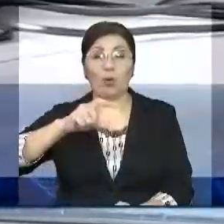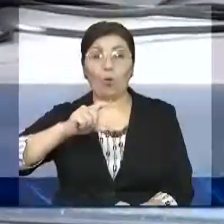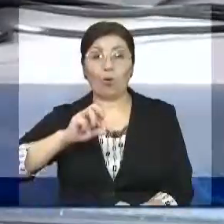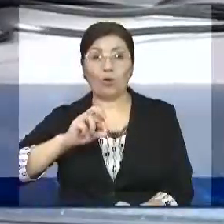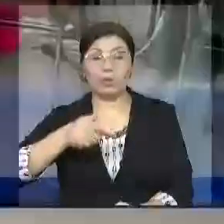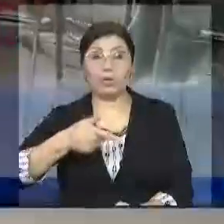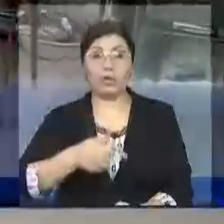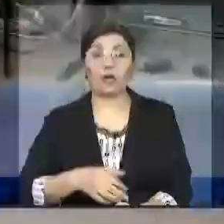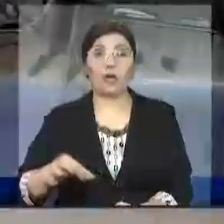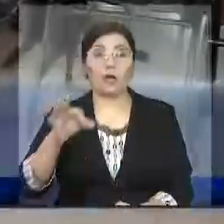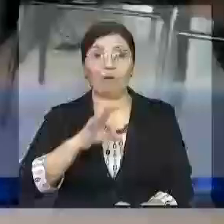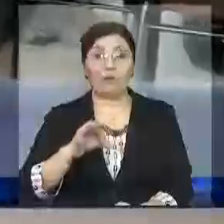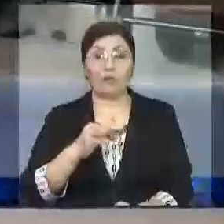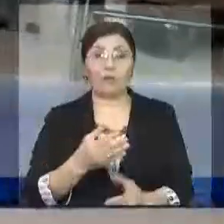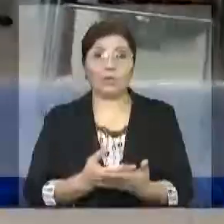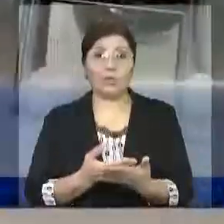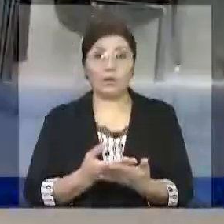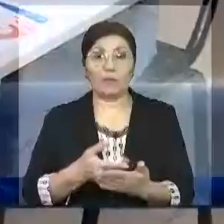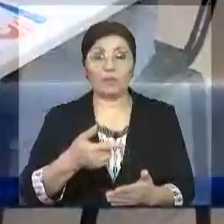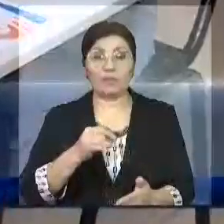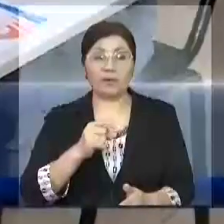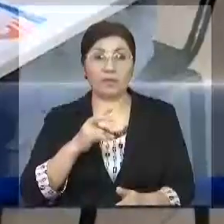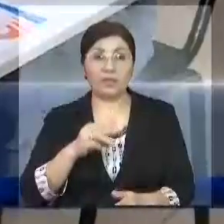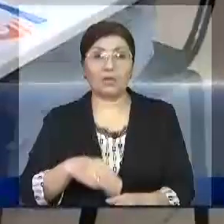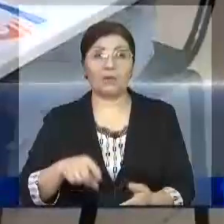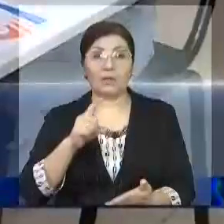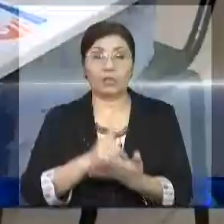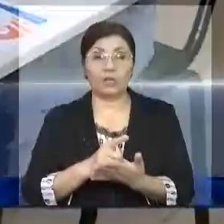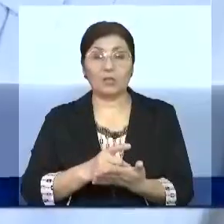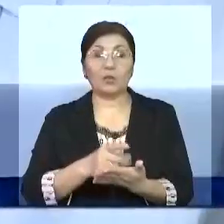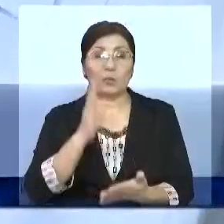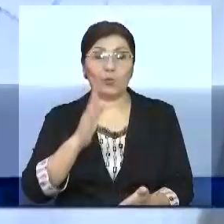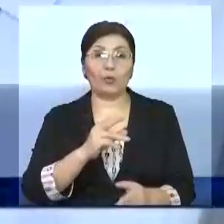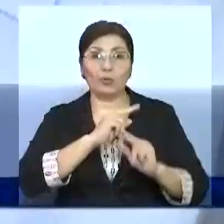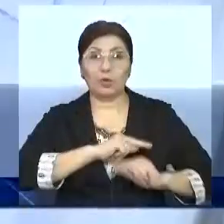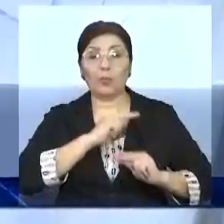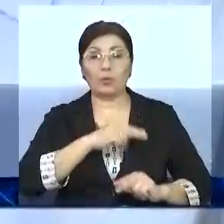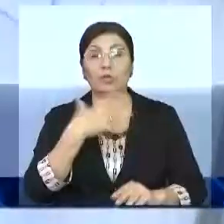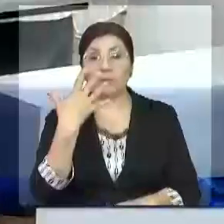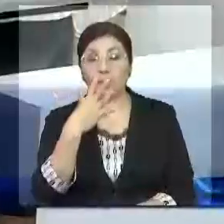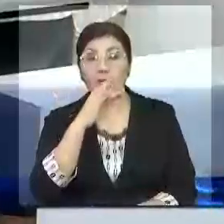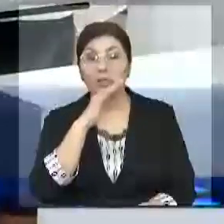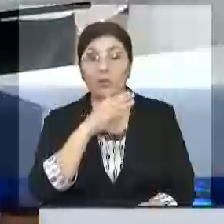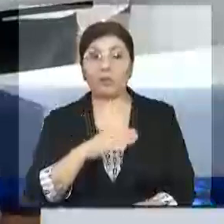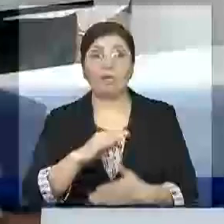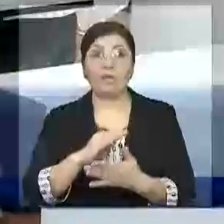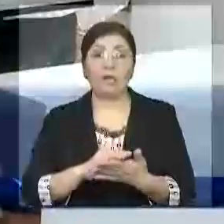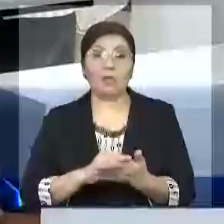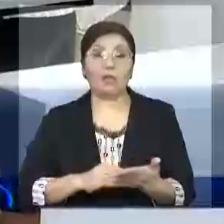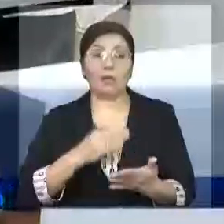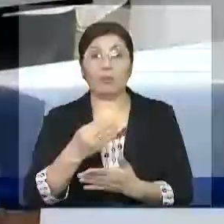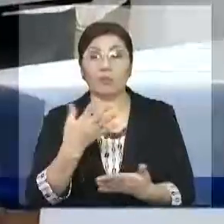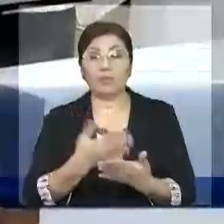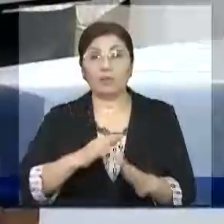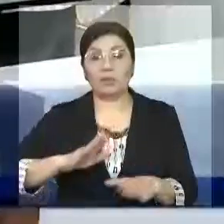ресурсов. Выпускники, обучившиеся по гранту местного бюджета, должны будут работать в области 5 лет. Прием заявок на участие в конкурсе начнется после